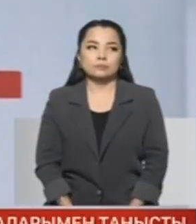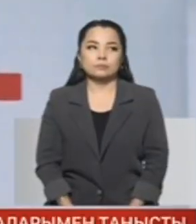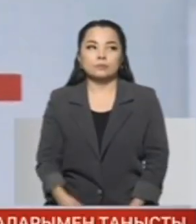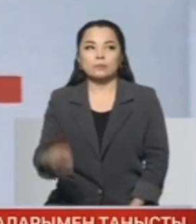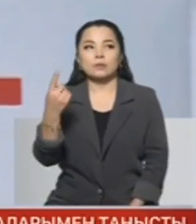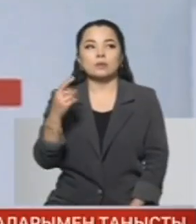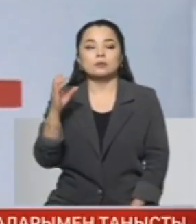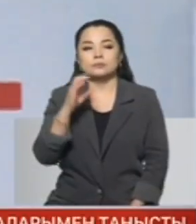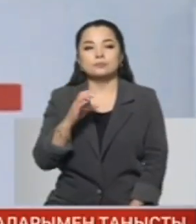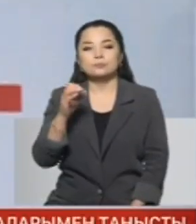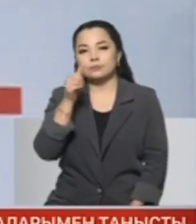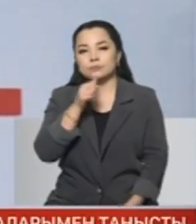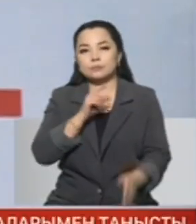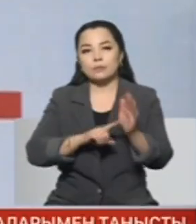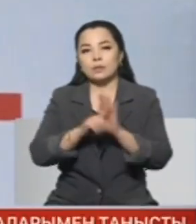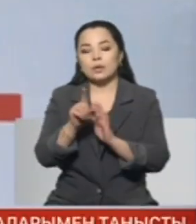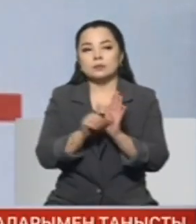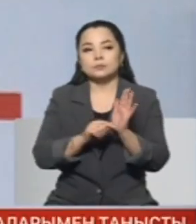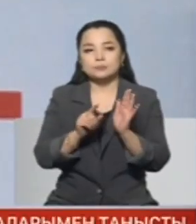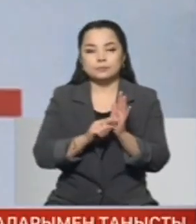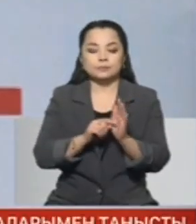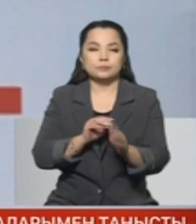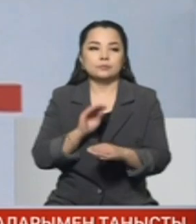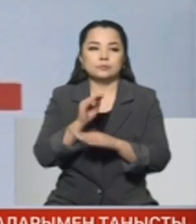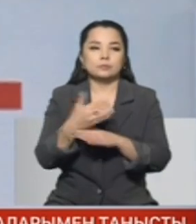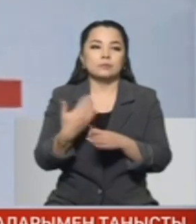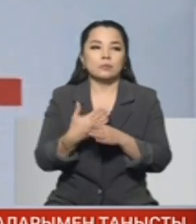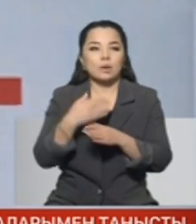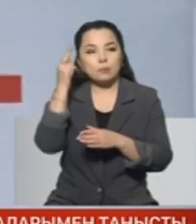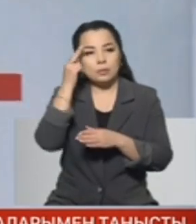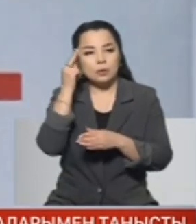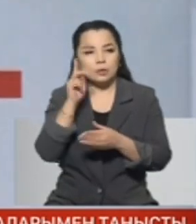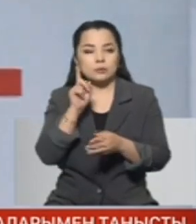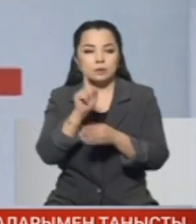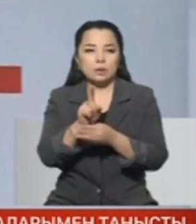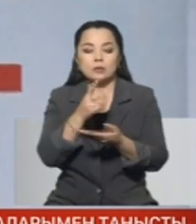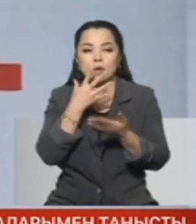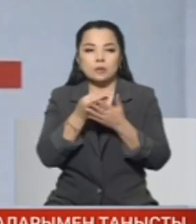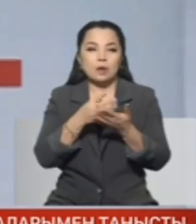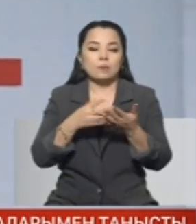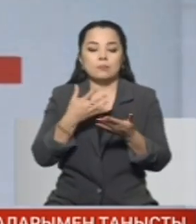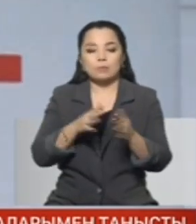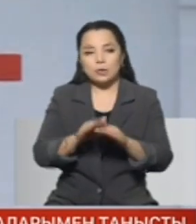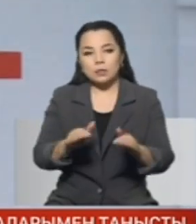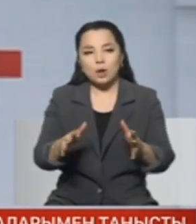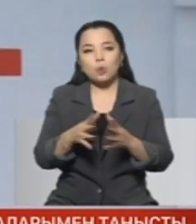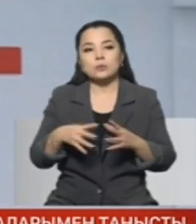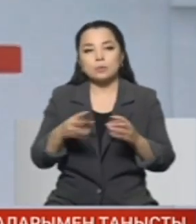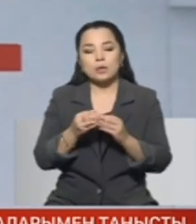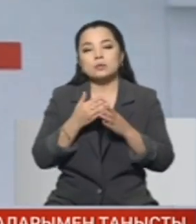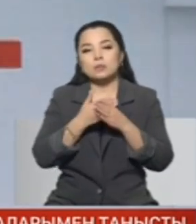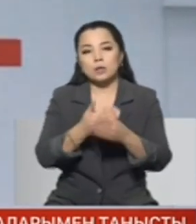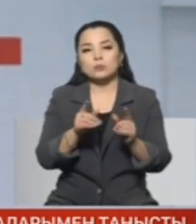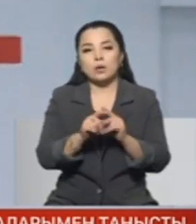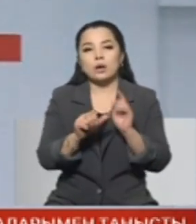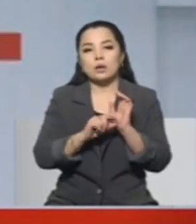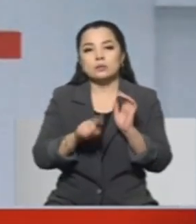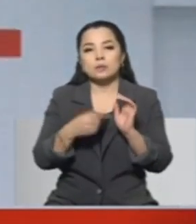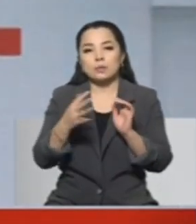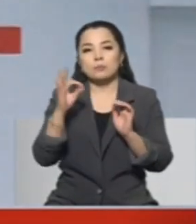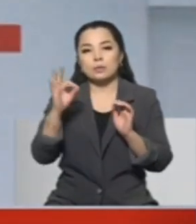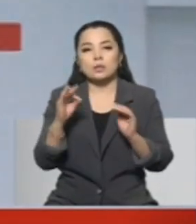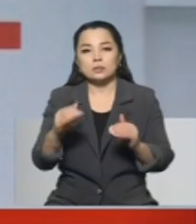Бірінші қаңтардан бастап зейнетақы мен жәрдемақы мөлшері артады. Балалы отбасыларға төленетін барлық жәрдемақы